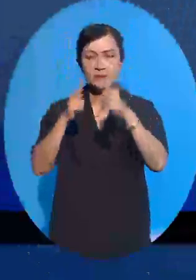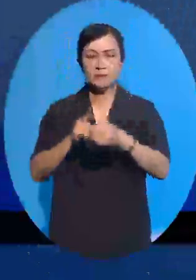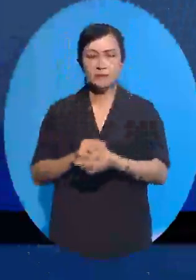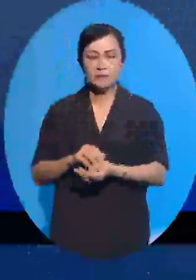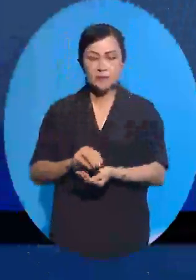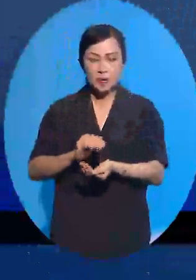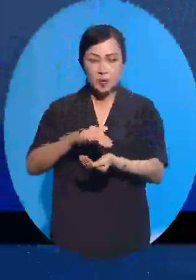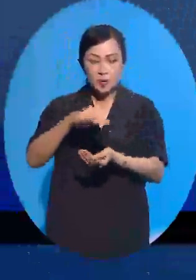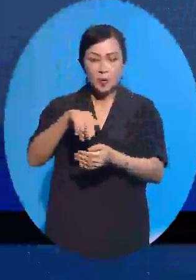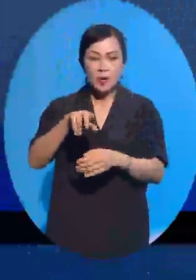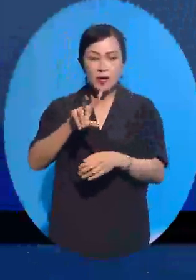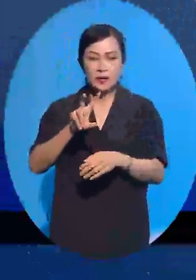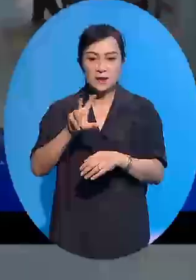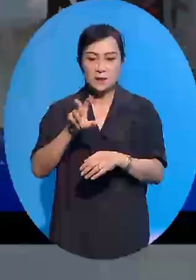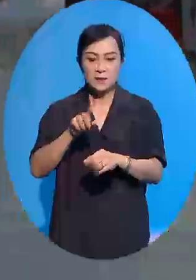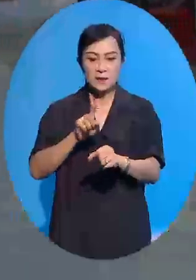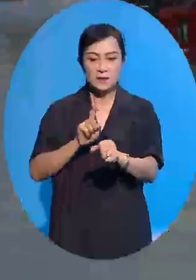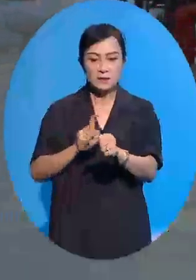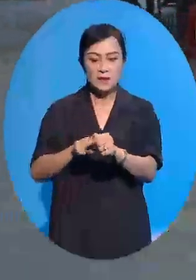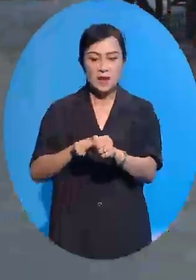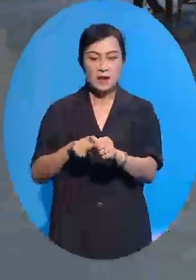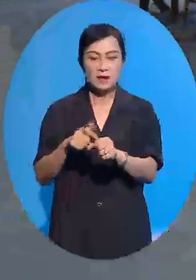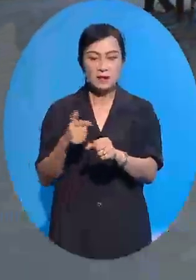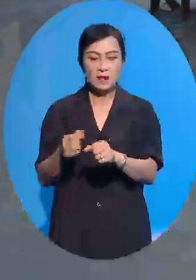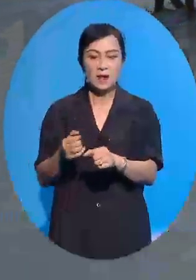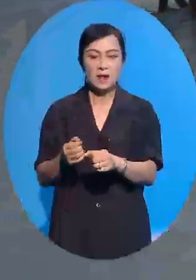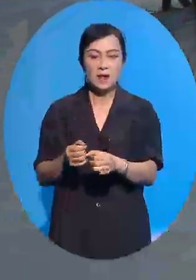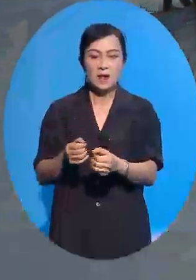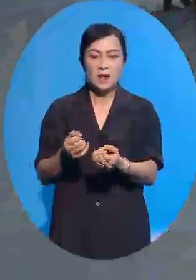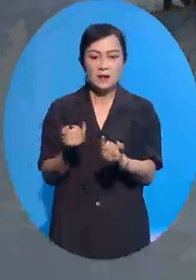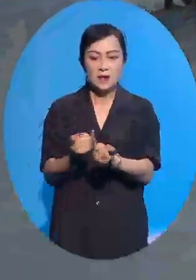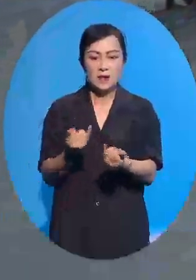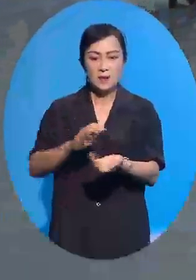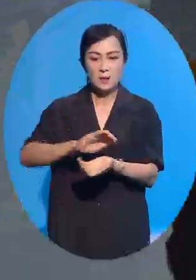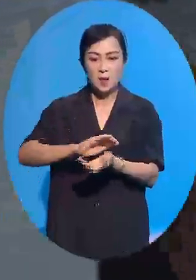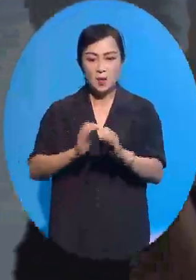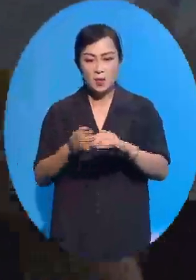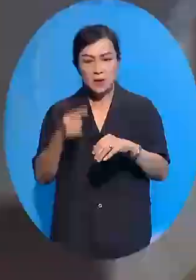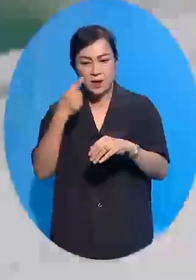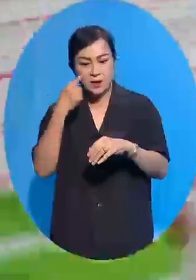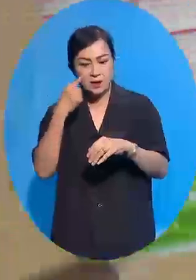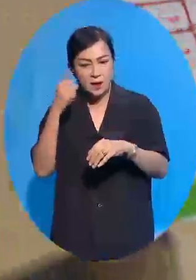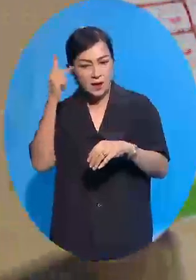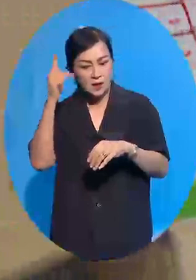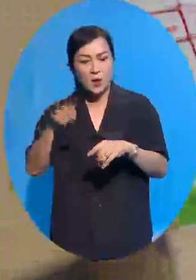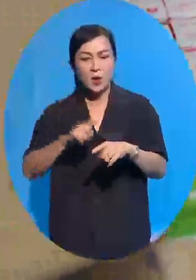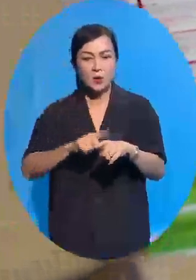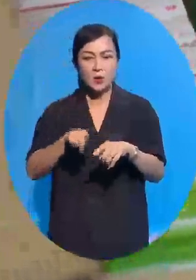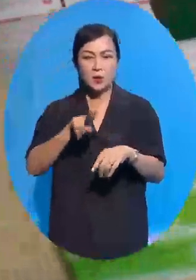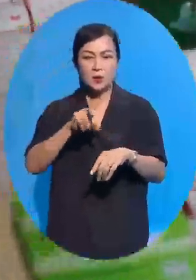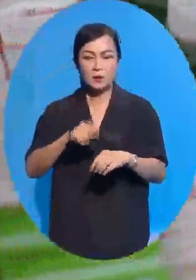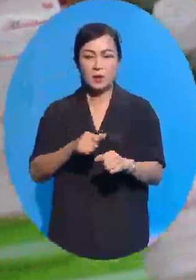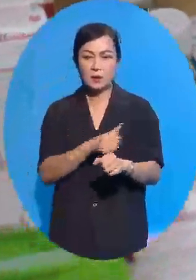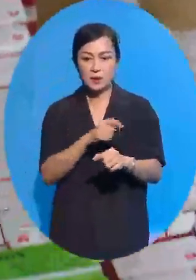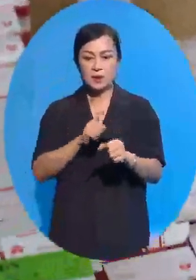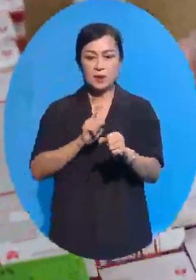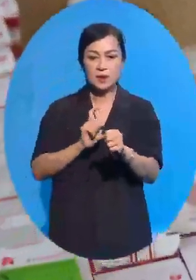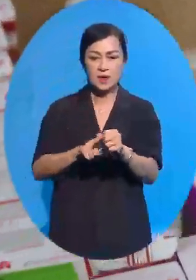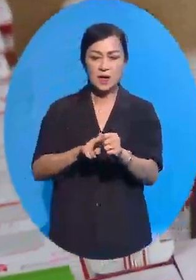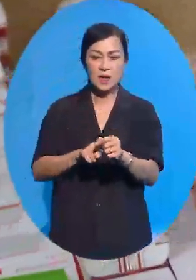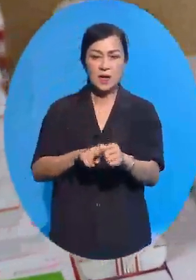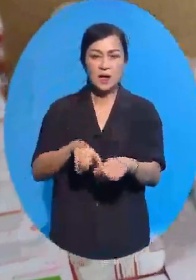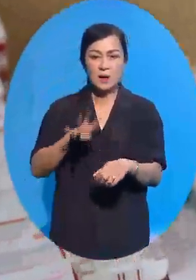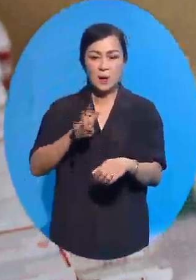nuôi dưỡng 80 cụ già neo đơn và trẻ em mồ côi. Nhận thấy những thiếu thốn và khó khăn khi phải chăm sóc người già, trong đó